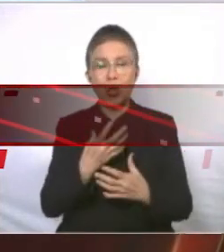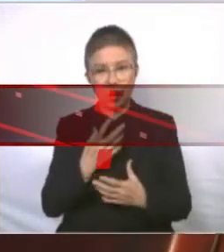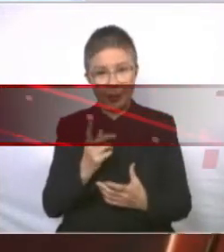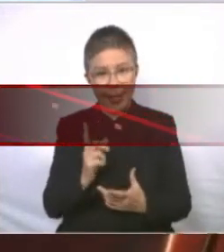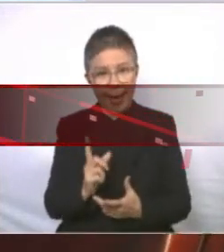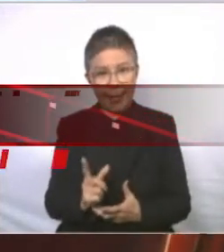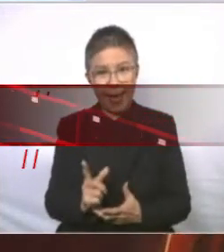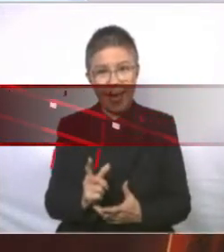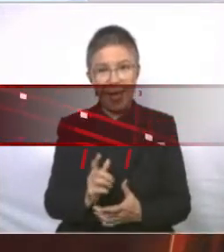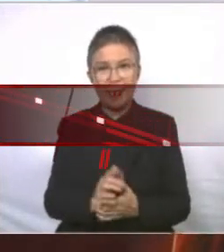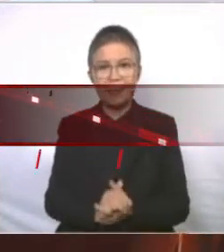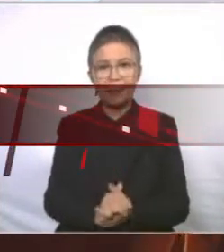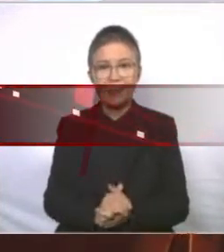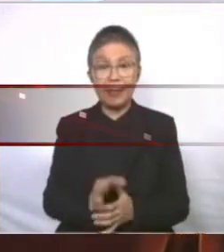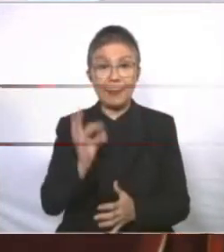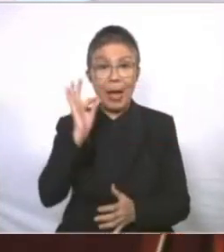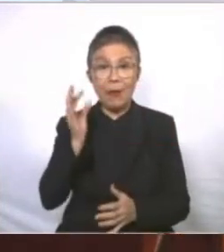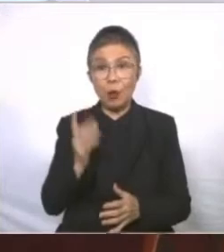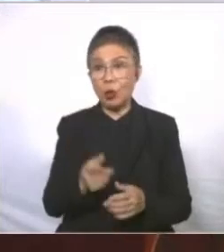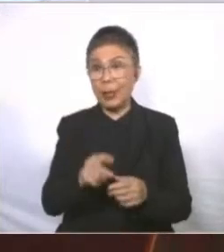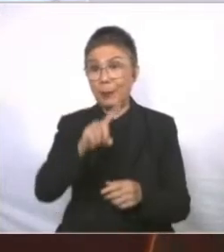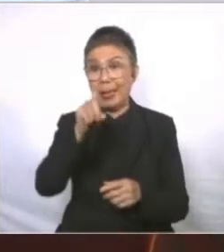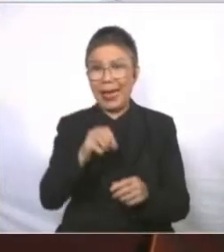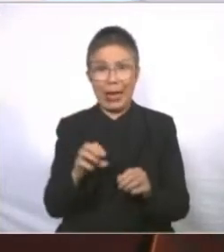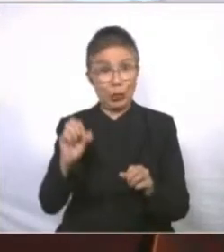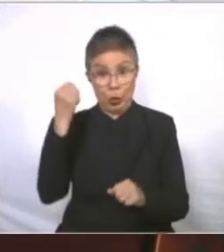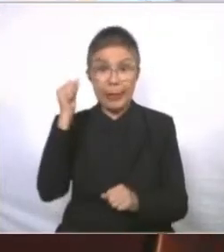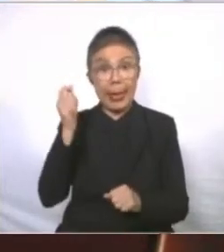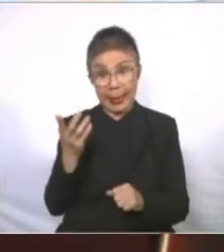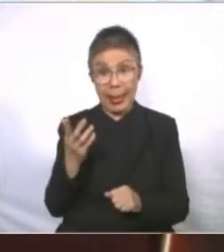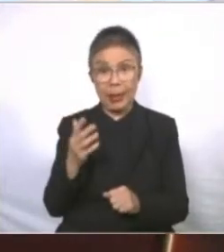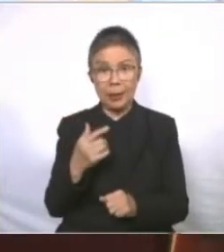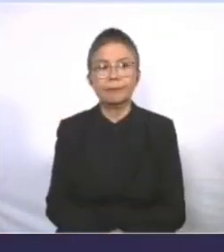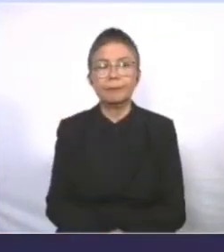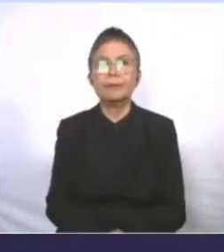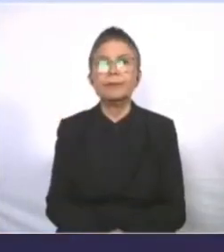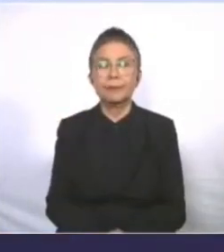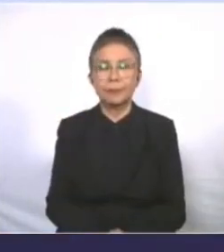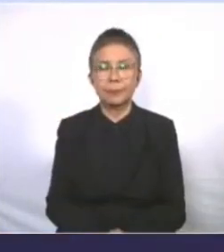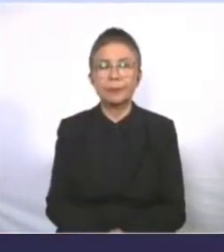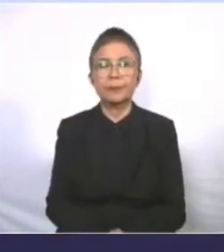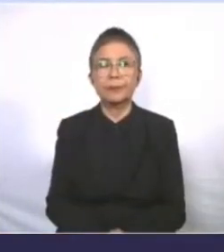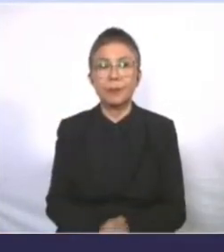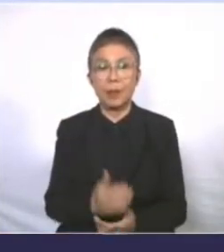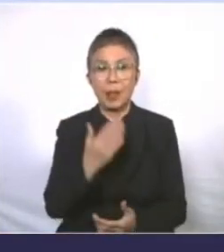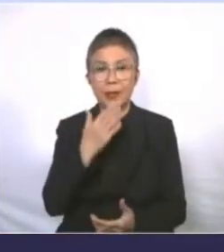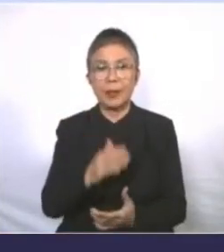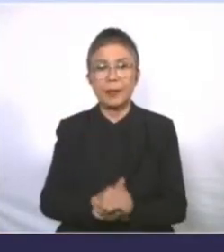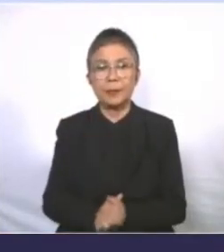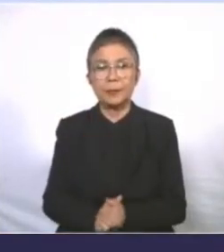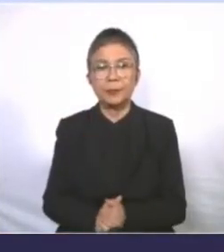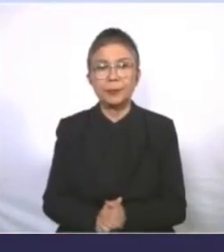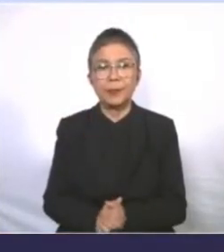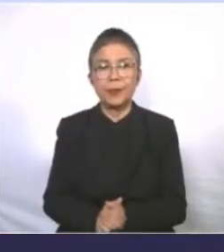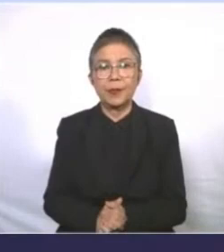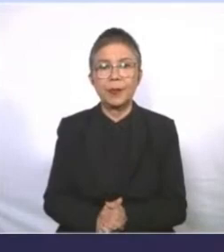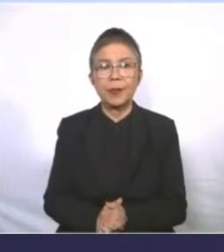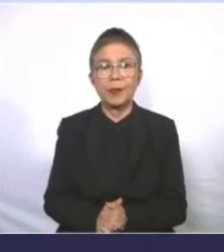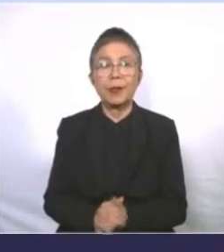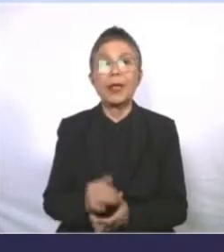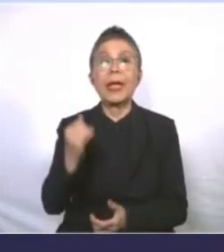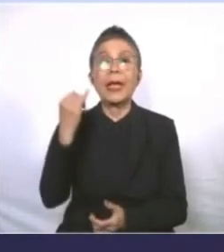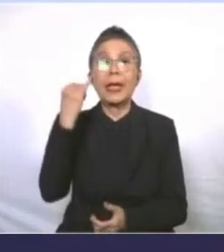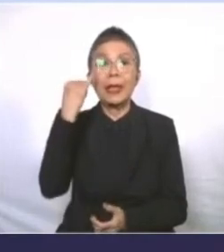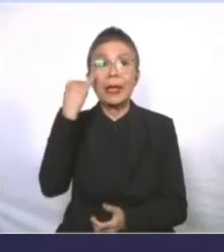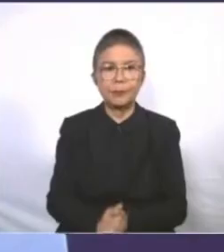Dan ya mohon maaf kalau pertanyaannya agak sulit ya, Gus. Terima kasih. Setelah Gibran menjelaskan, Muhaimin kemudian